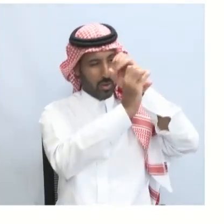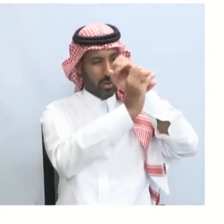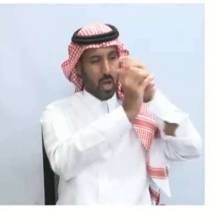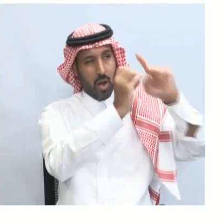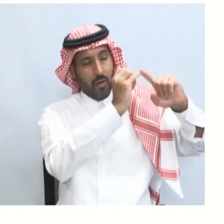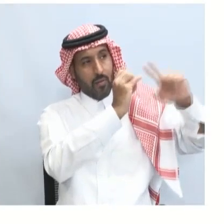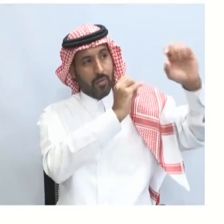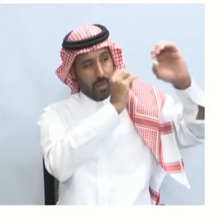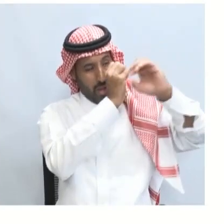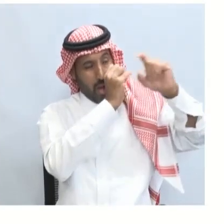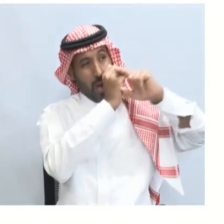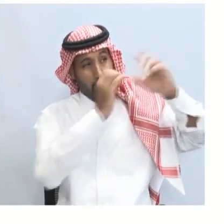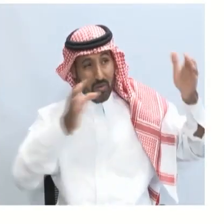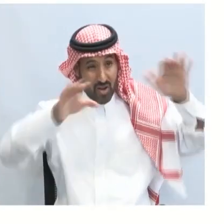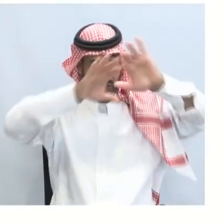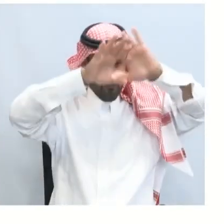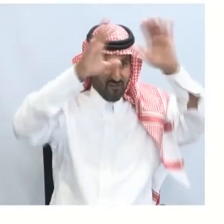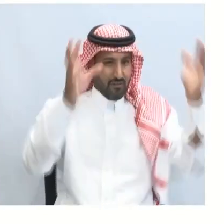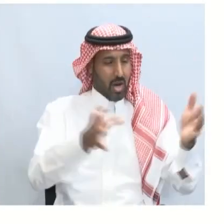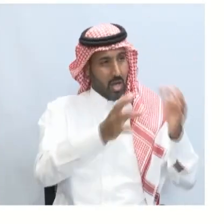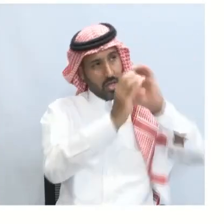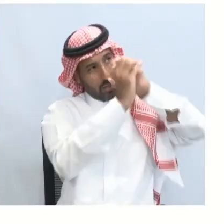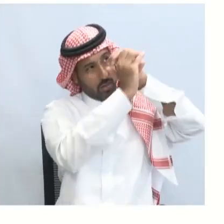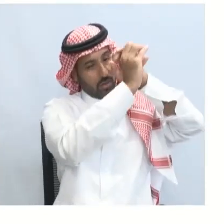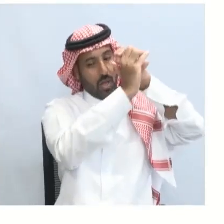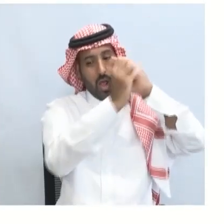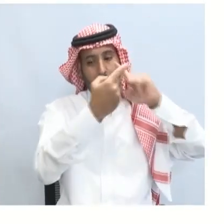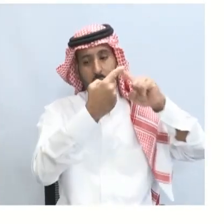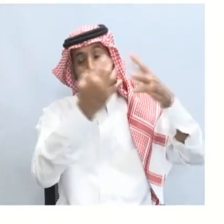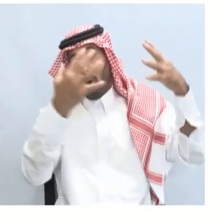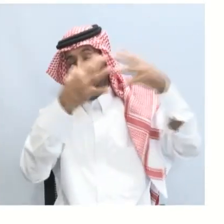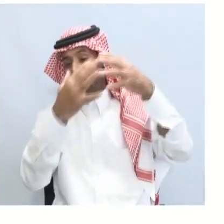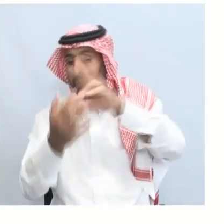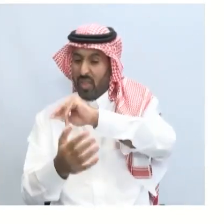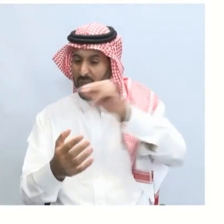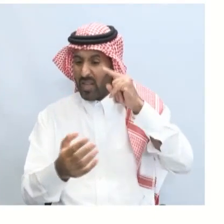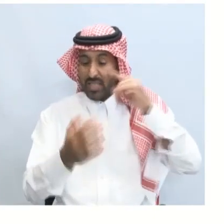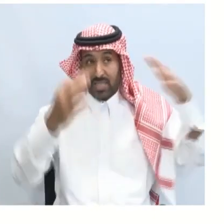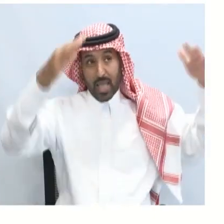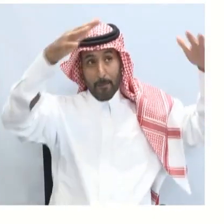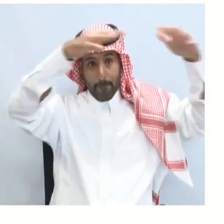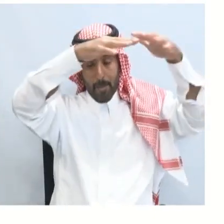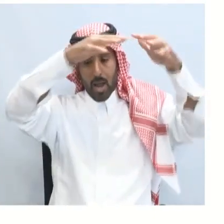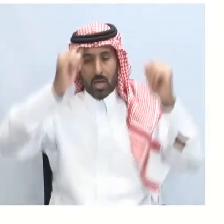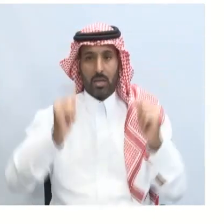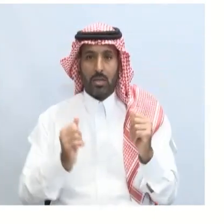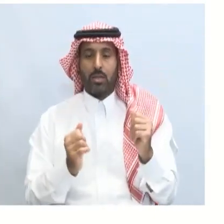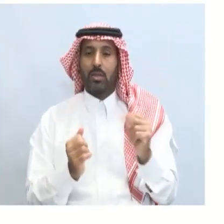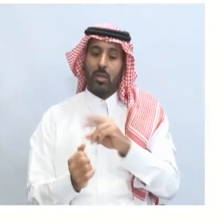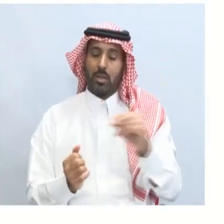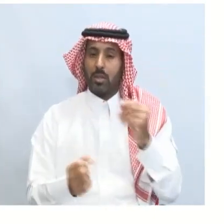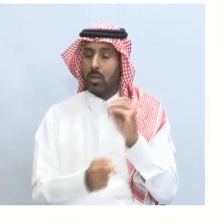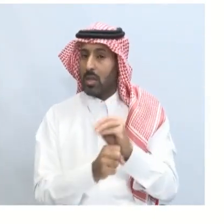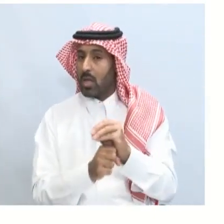مهنته في القبب الفلكيه وعمليه العروض المحاكيه للسماء بعد ذلك تطرقنا